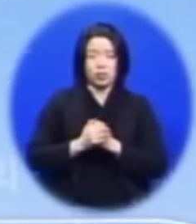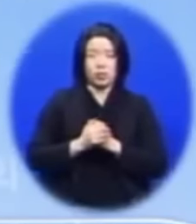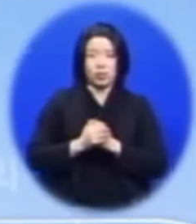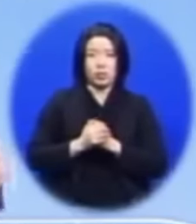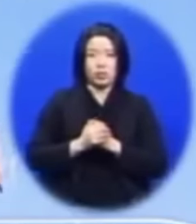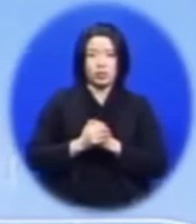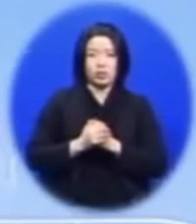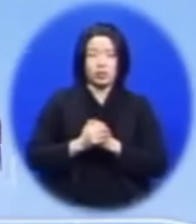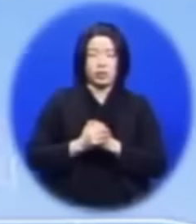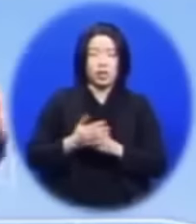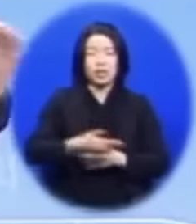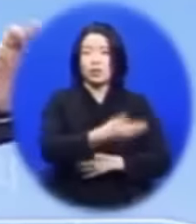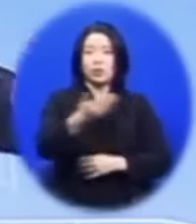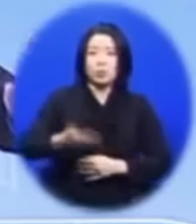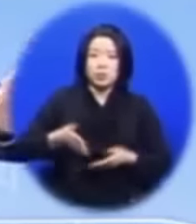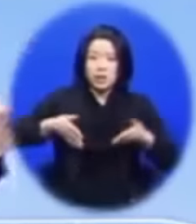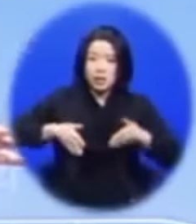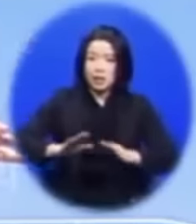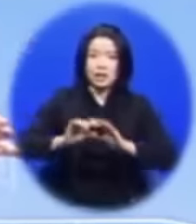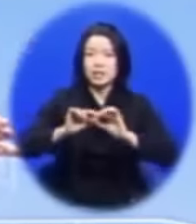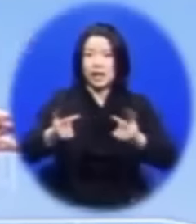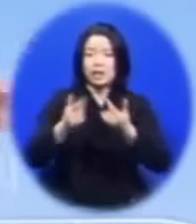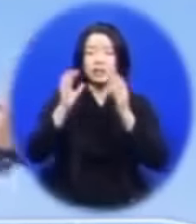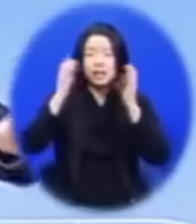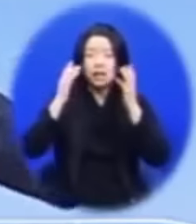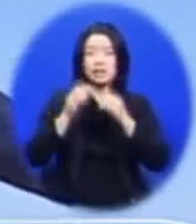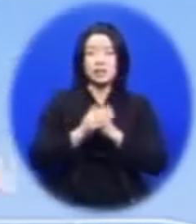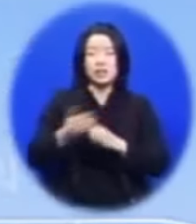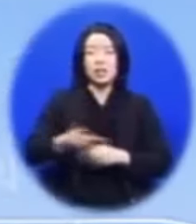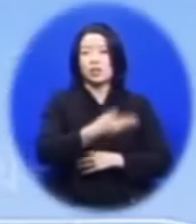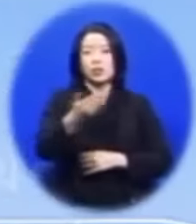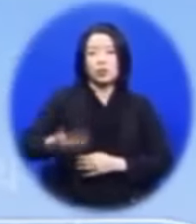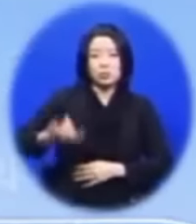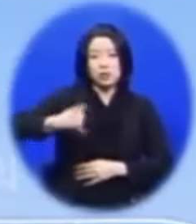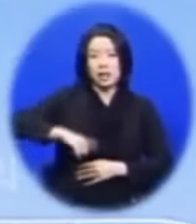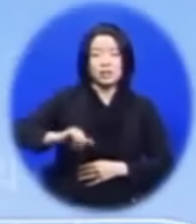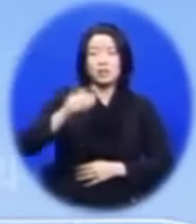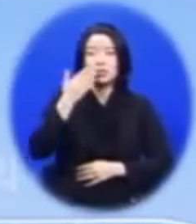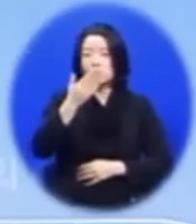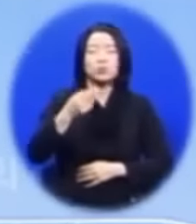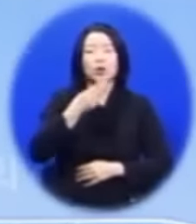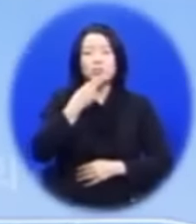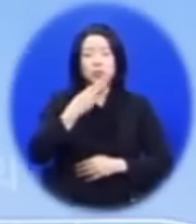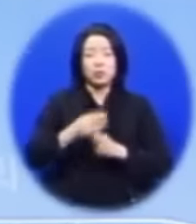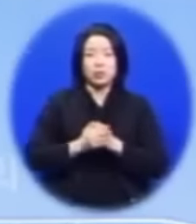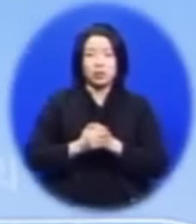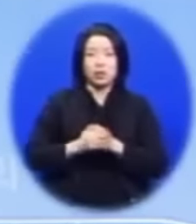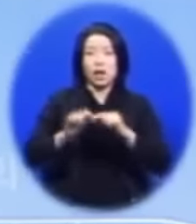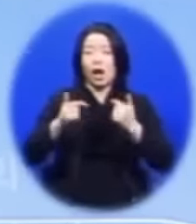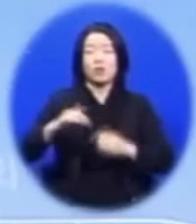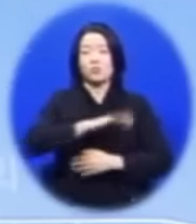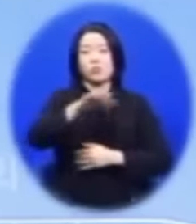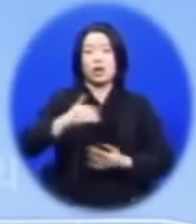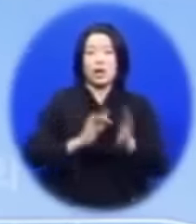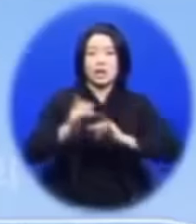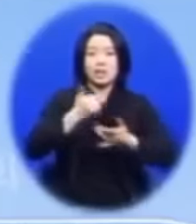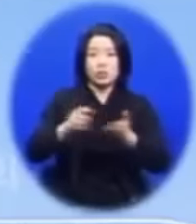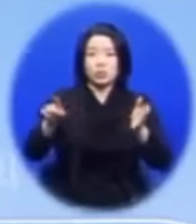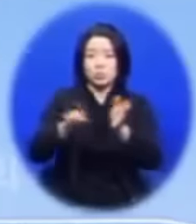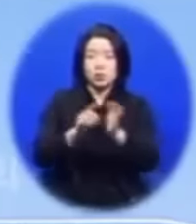자녀요 여러분이 낫지 않은 아이는 여러분의 자녀일 수 없지요 아니 우리가 예수를 믿고 난